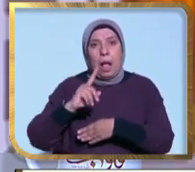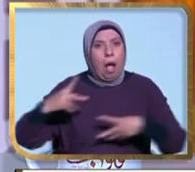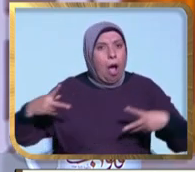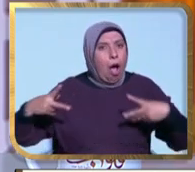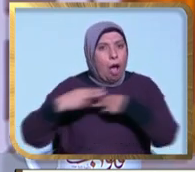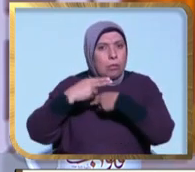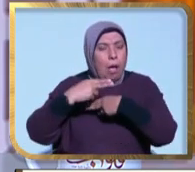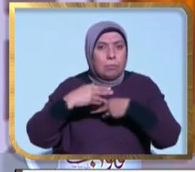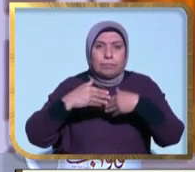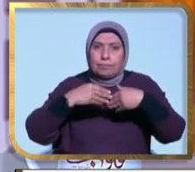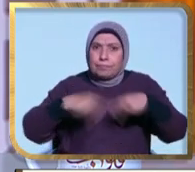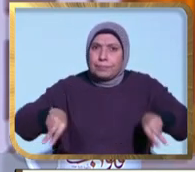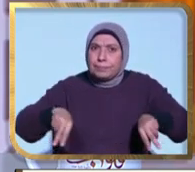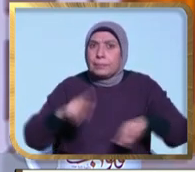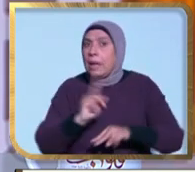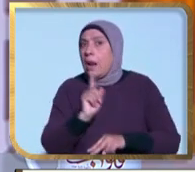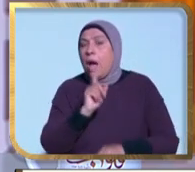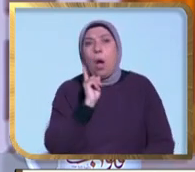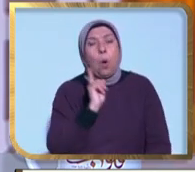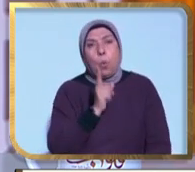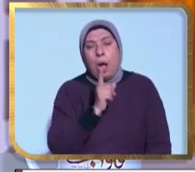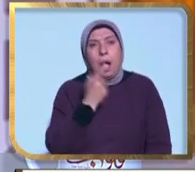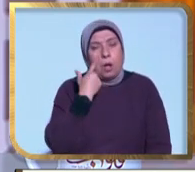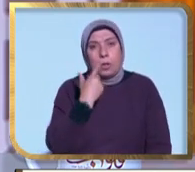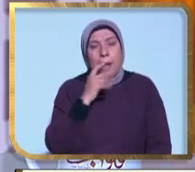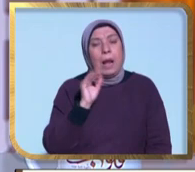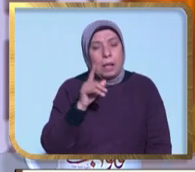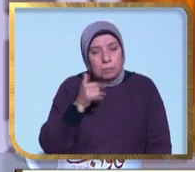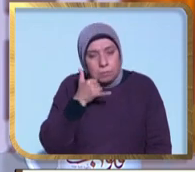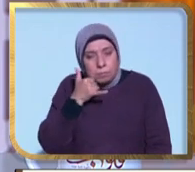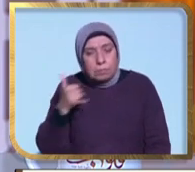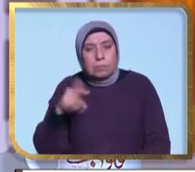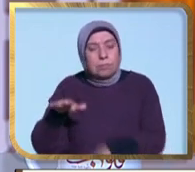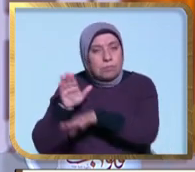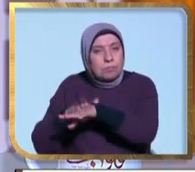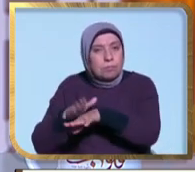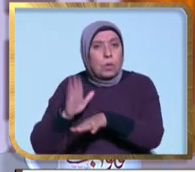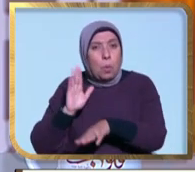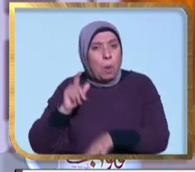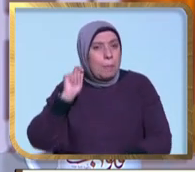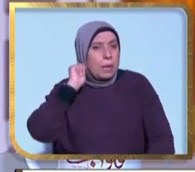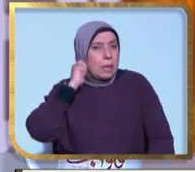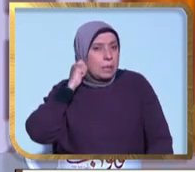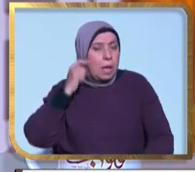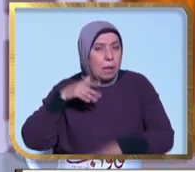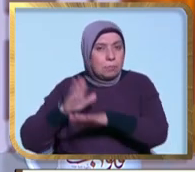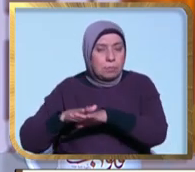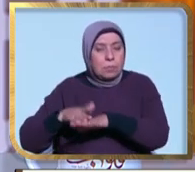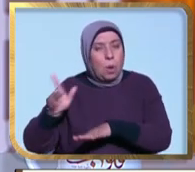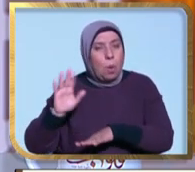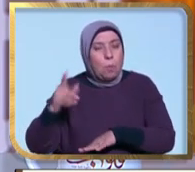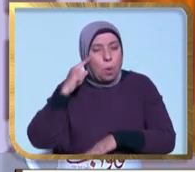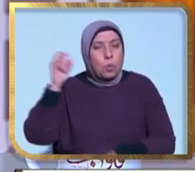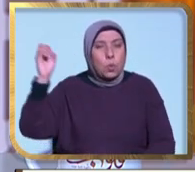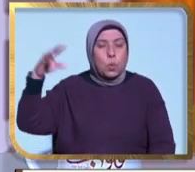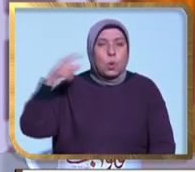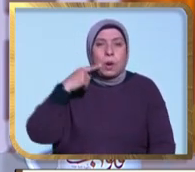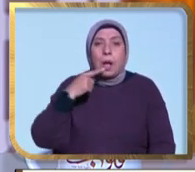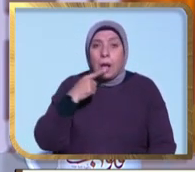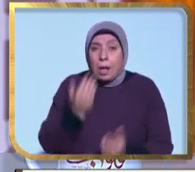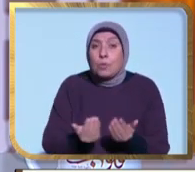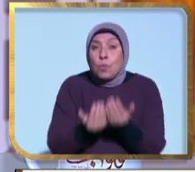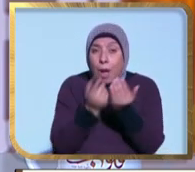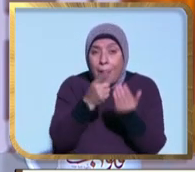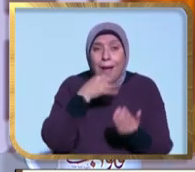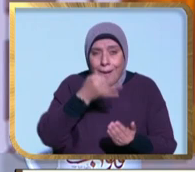ابدا ابدا ولازم يبقى في اتصال معاه لعل نصيحه منكم تنور طريقه وادعوا له بالهدايه وصلاح